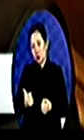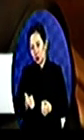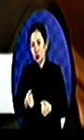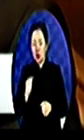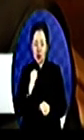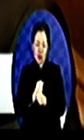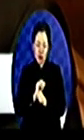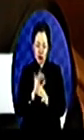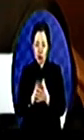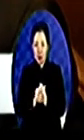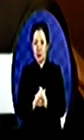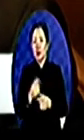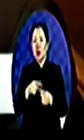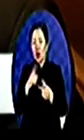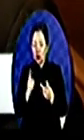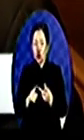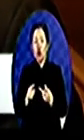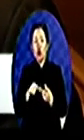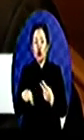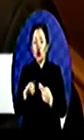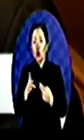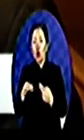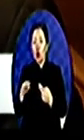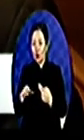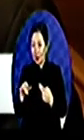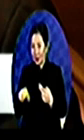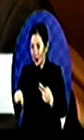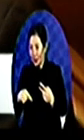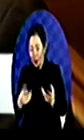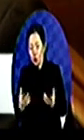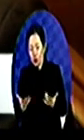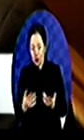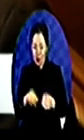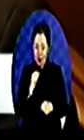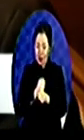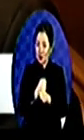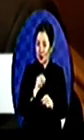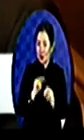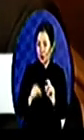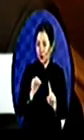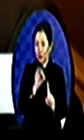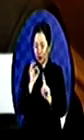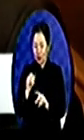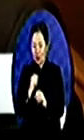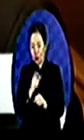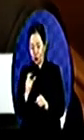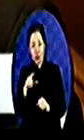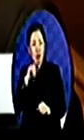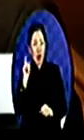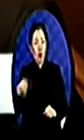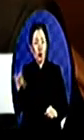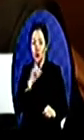арга хэмжээнд байна. Нөгөө талаараа бас одоо юуны төрөнд мэдээж одоо ажлаараа шалгарсан албаараа шалгасан